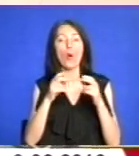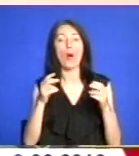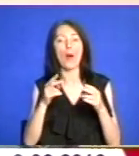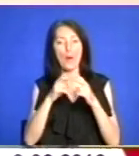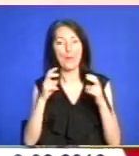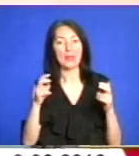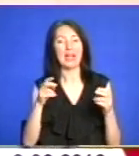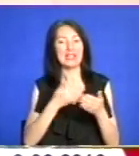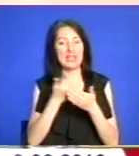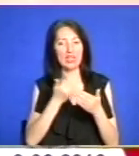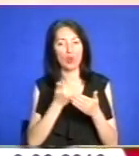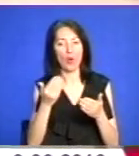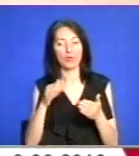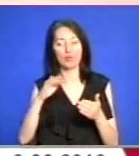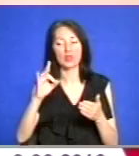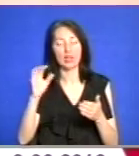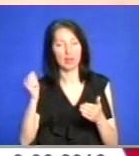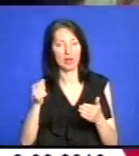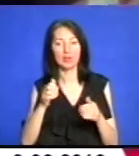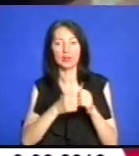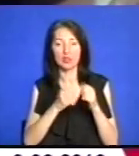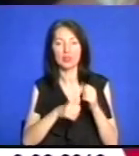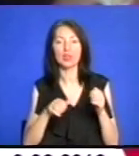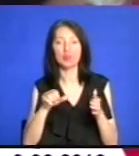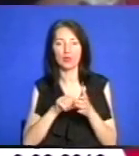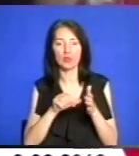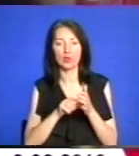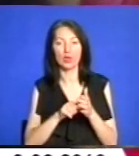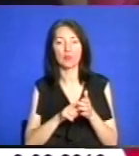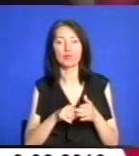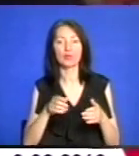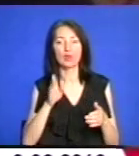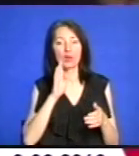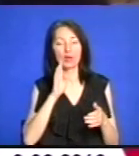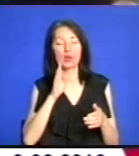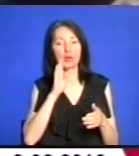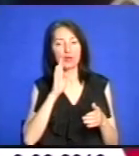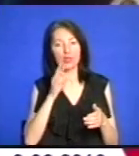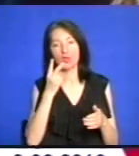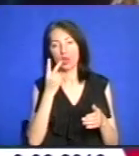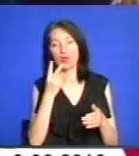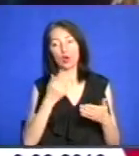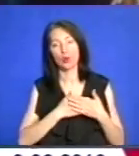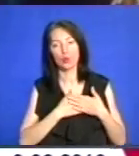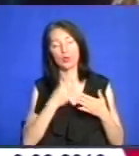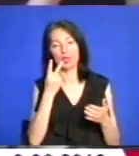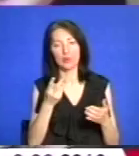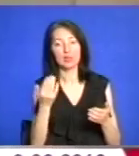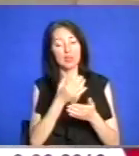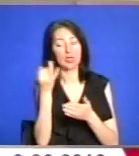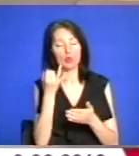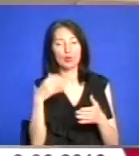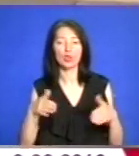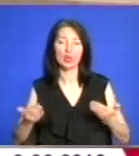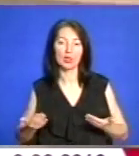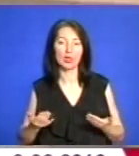Каже, сучасне кіно має на неї позитивний вплив. Таня полюбляє проживати на екрані історії разом із героями фільмів.